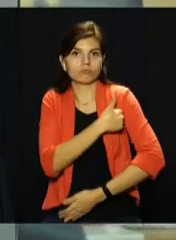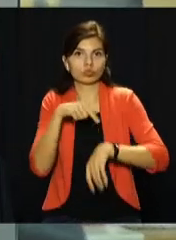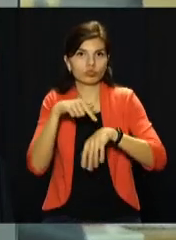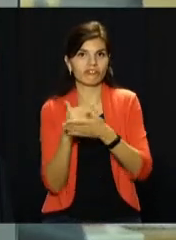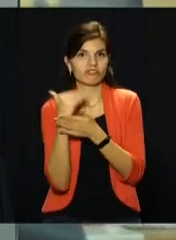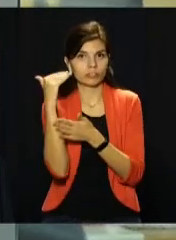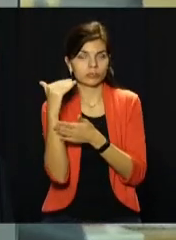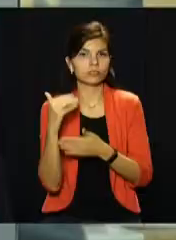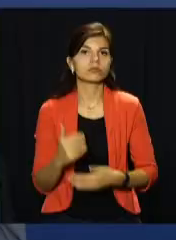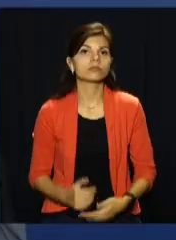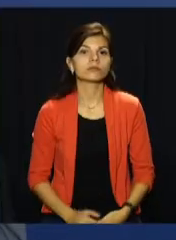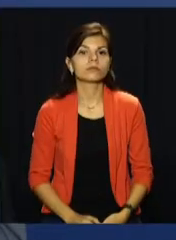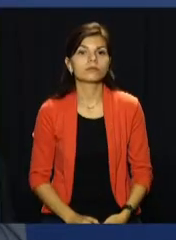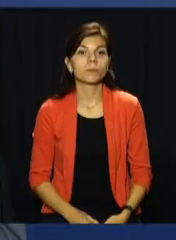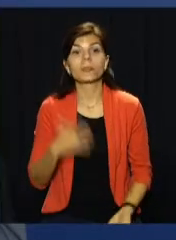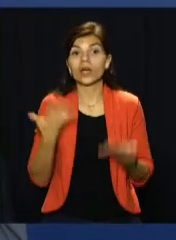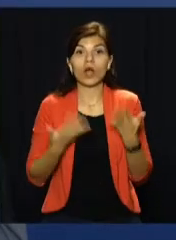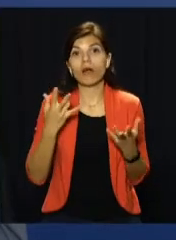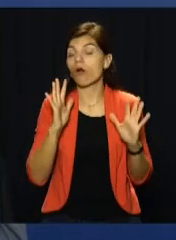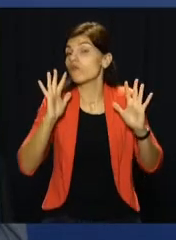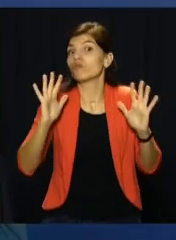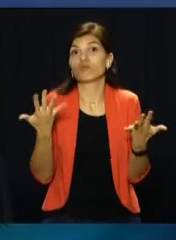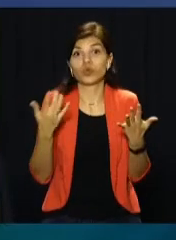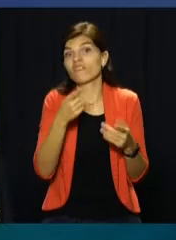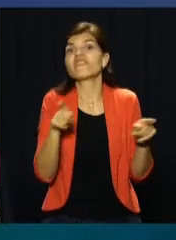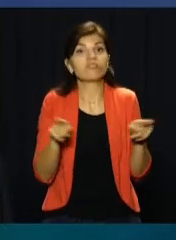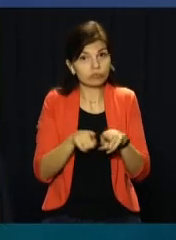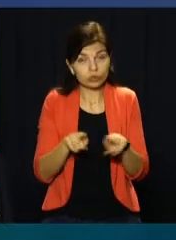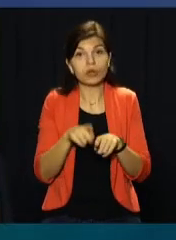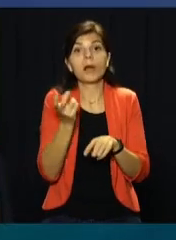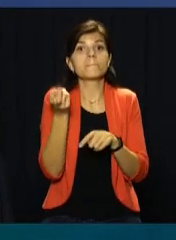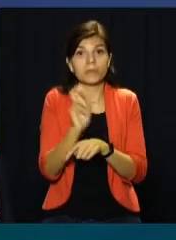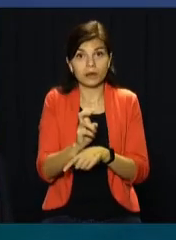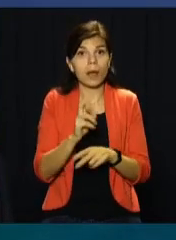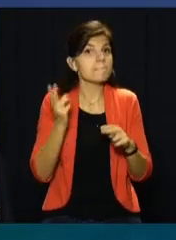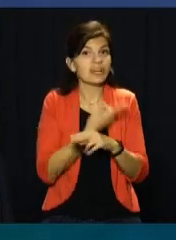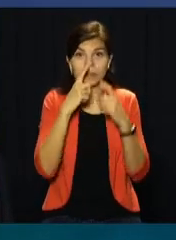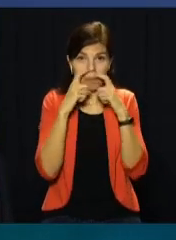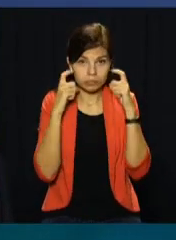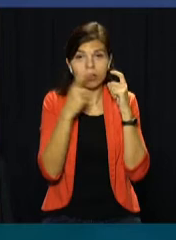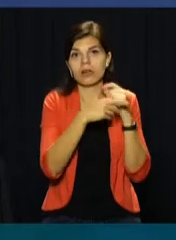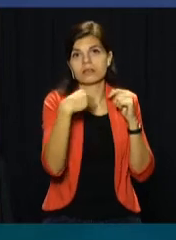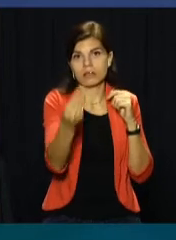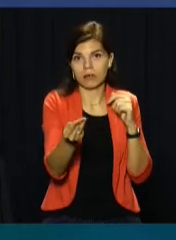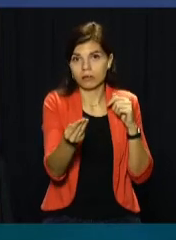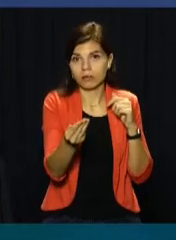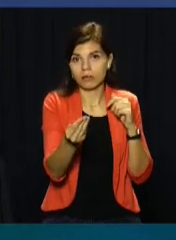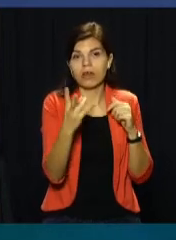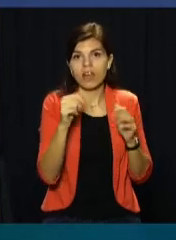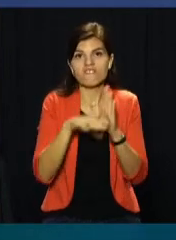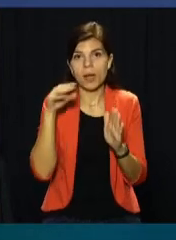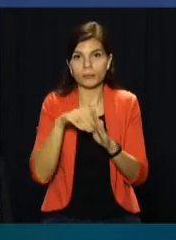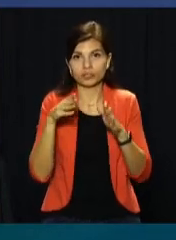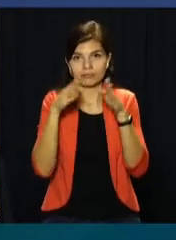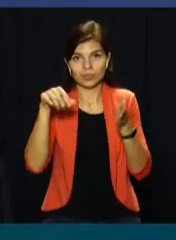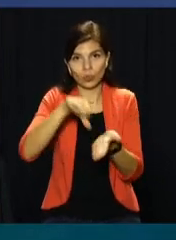температурою. Якщо, не дай Бог, ви все-таки прийдете без маски, вам її видадуть на виборчій